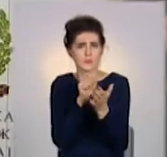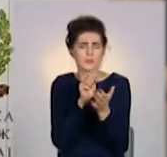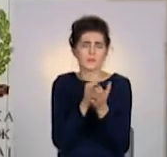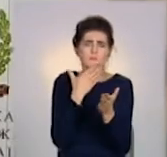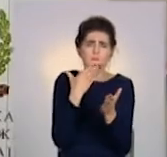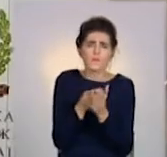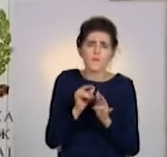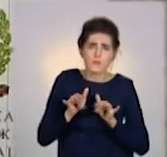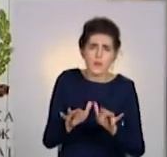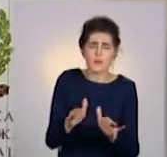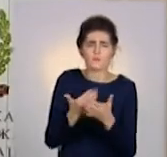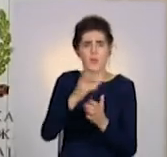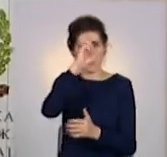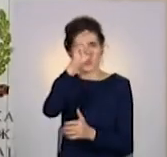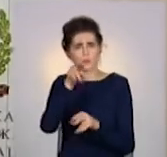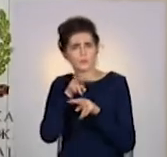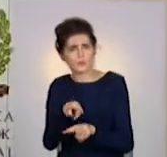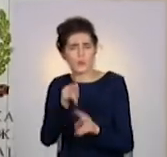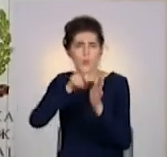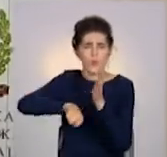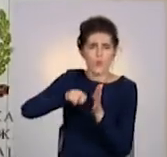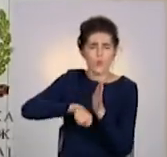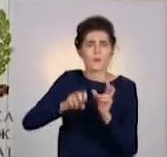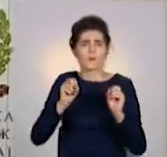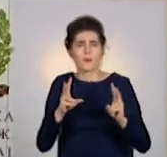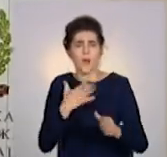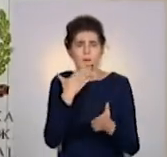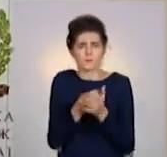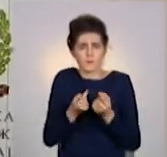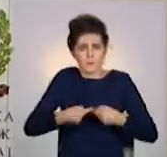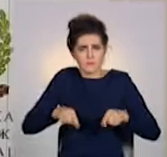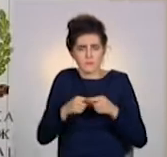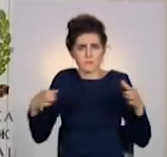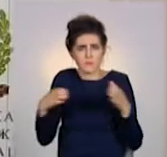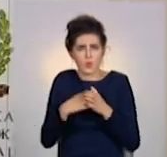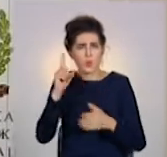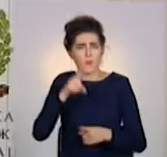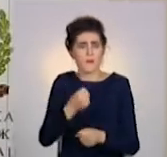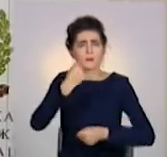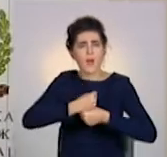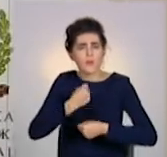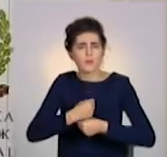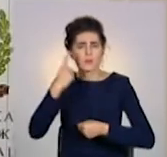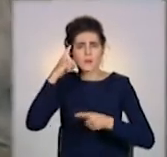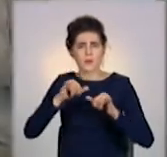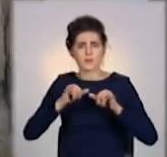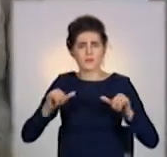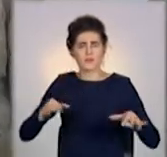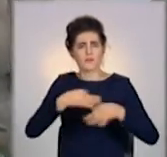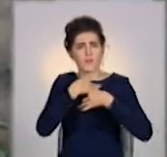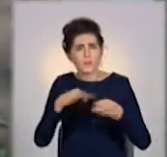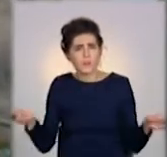розвивалася, громадськість контролювала кошти, які держава витрачає на цей розвиток, щоб розвивалась місцева демократія.